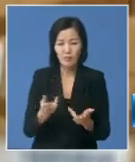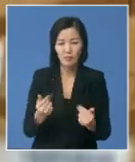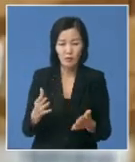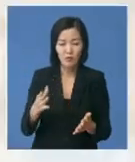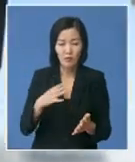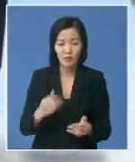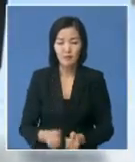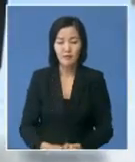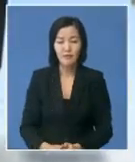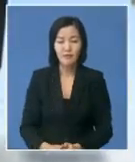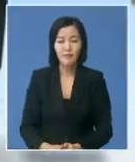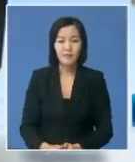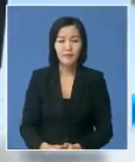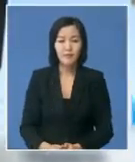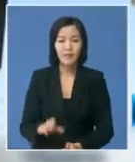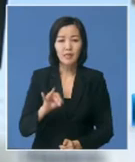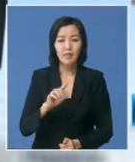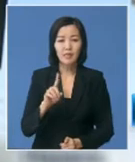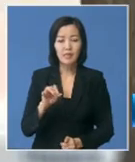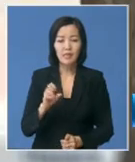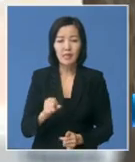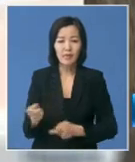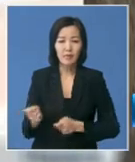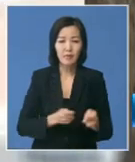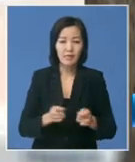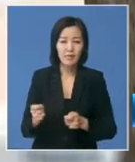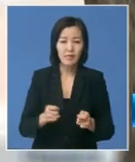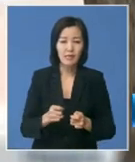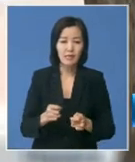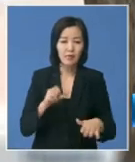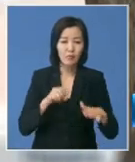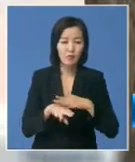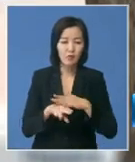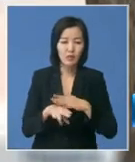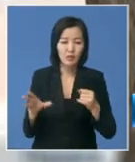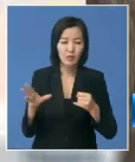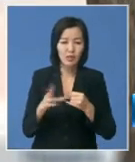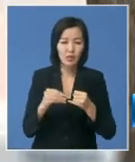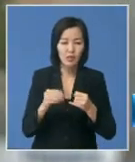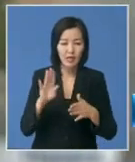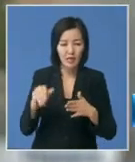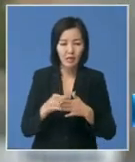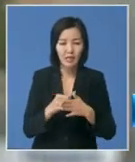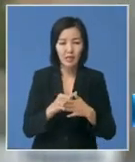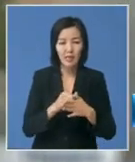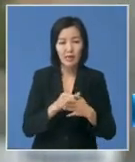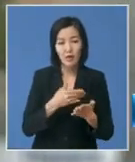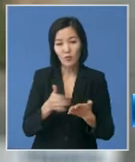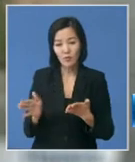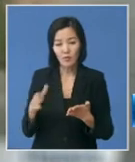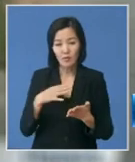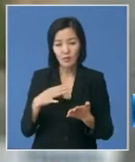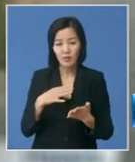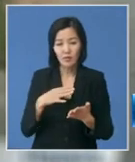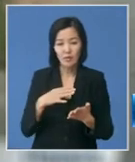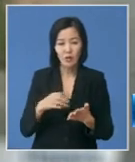үкіметі. Ал Израиль билігі болса, елде заңсыз жүрген босқындарды жер аударып жатыр. Мигранттар мәселесін шешумен Израиль